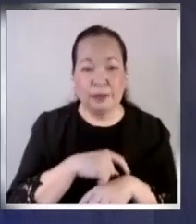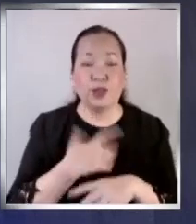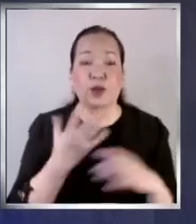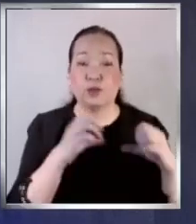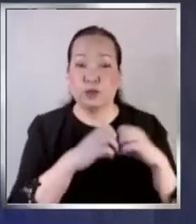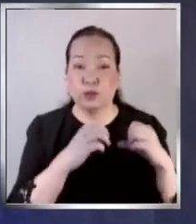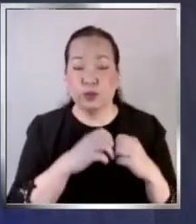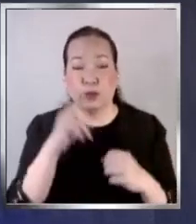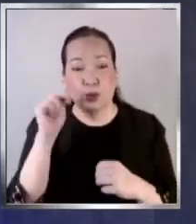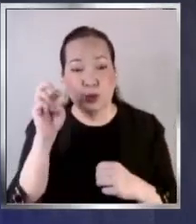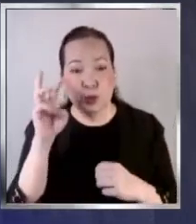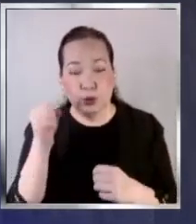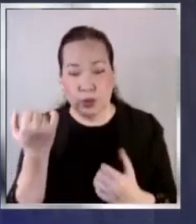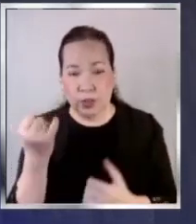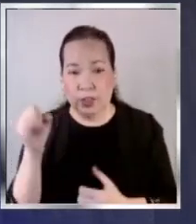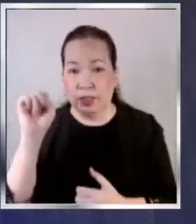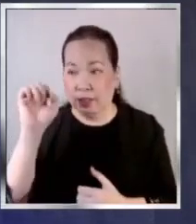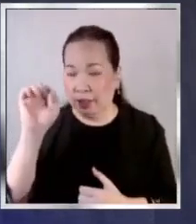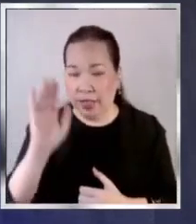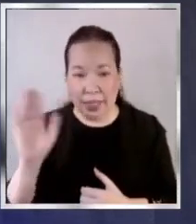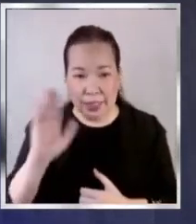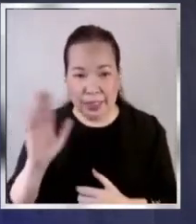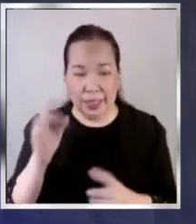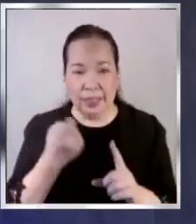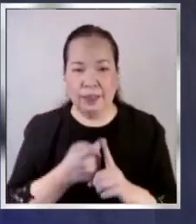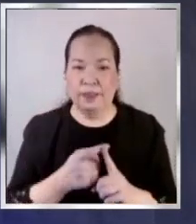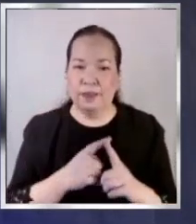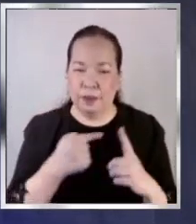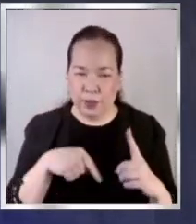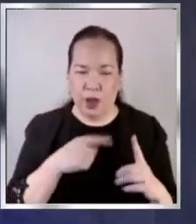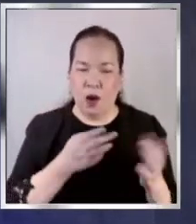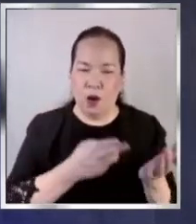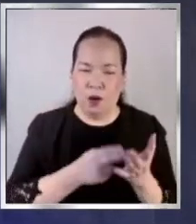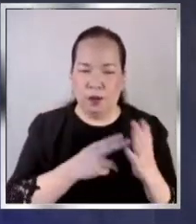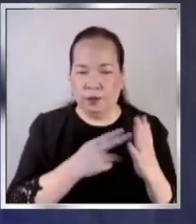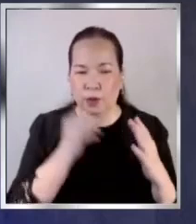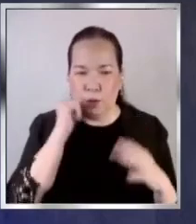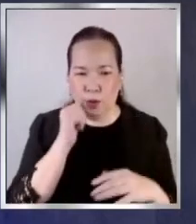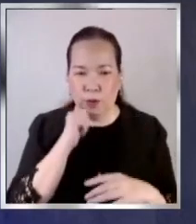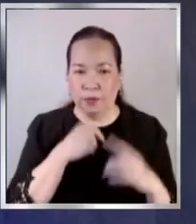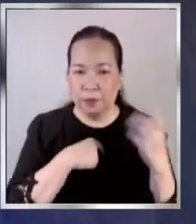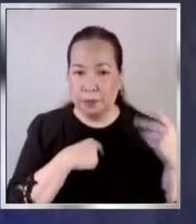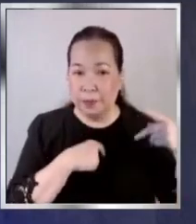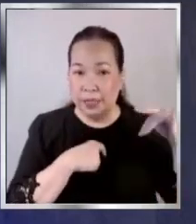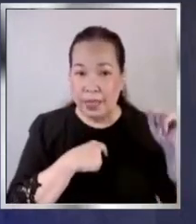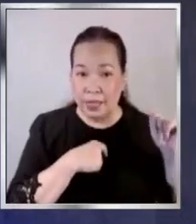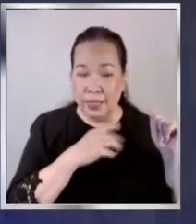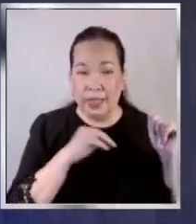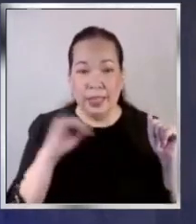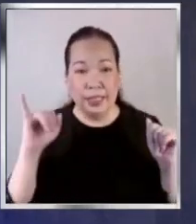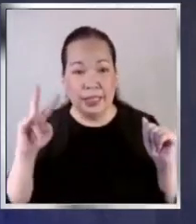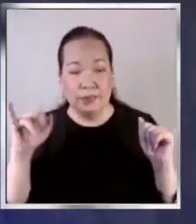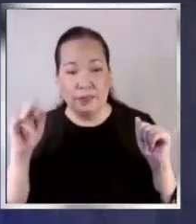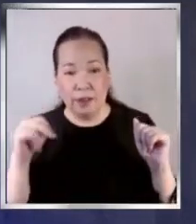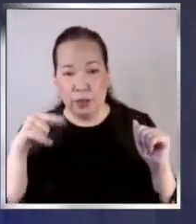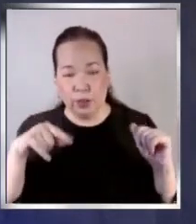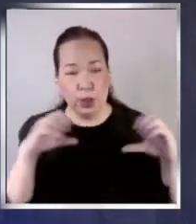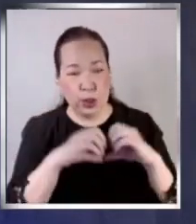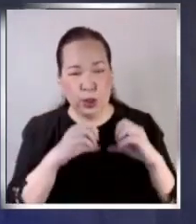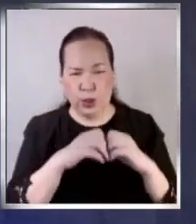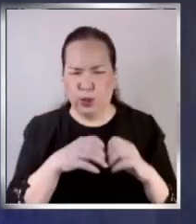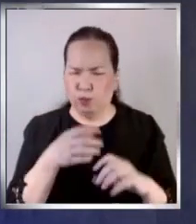tinutukan ngayong weekend mula sa Tahanan ng Katotohanan. Ako po si Pia Arcangel. Ako po si Ivan Mayrina. Ito ang GMA. Walang kinikilingan,